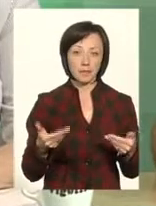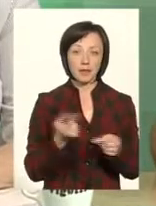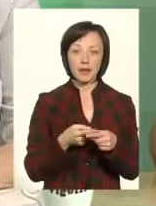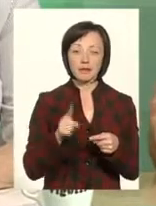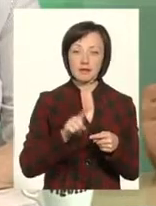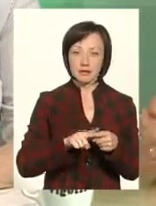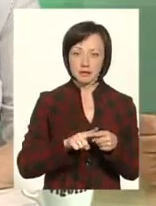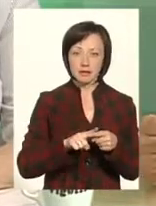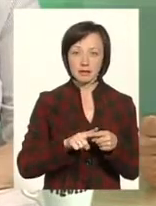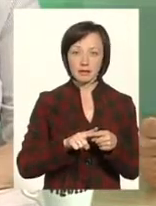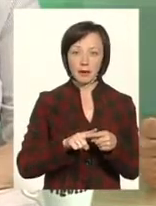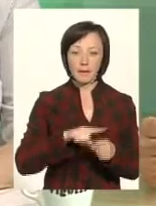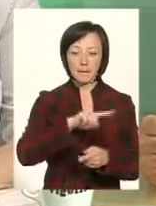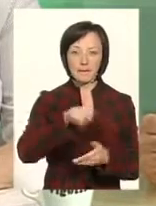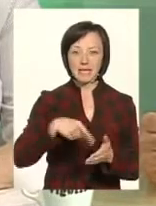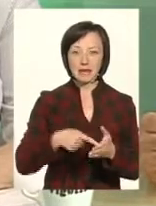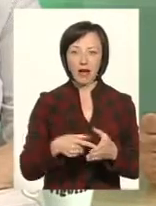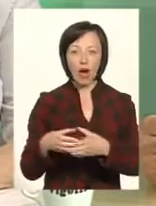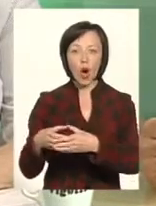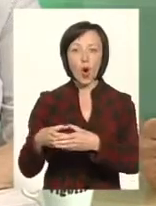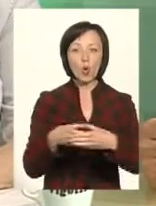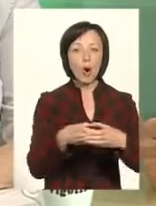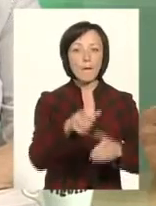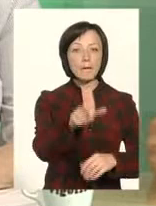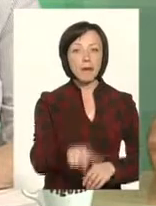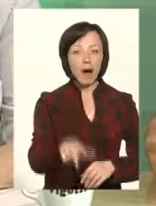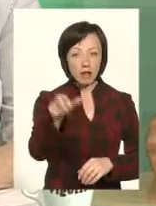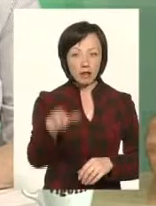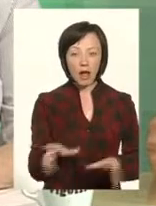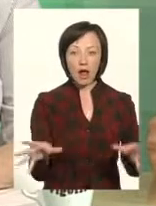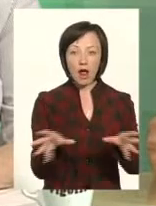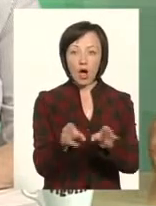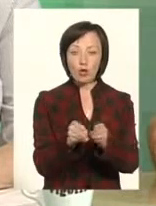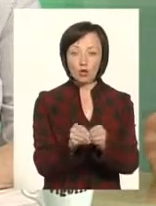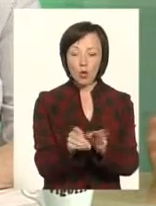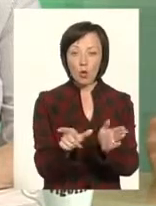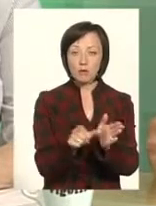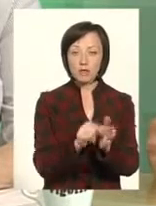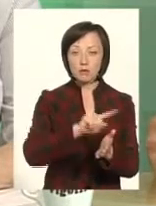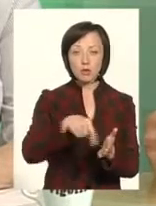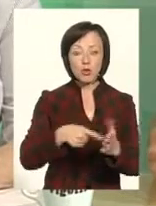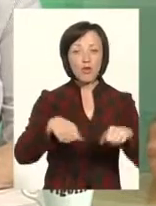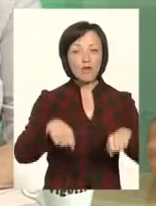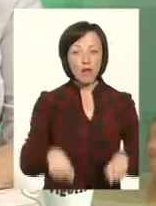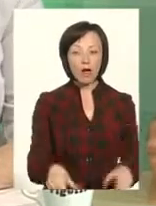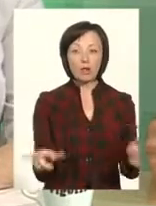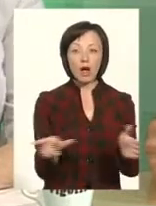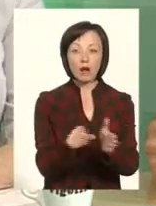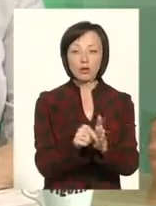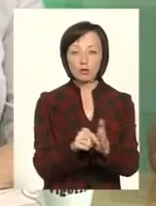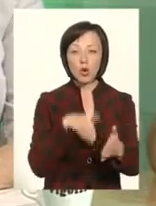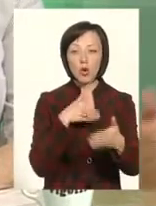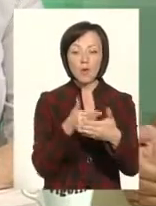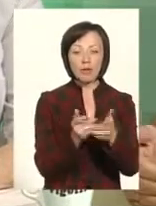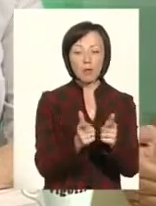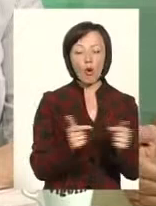це міська громада, в першу чергу, разом з міською владою, разом з